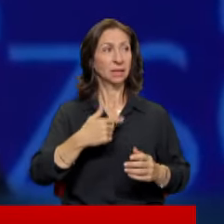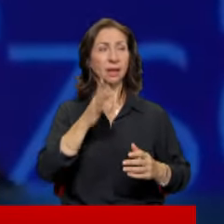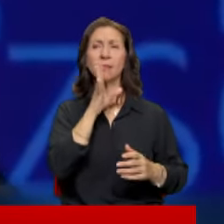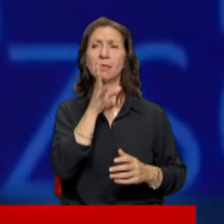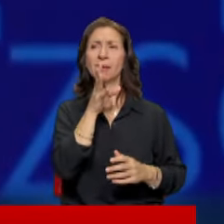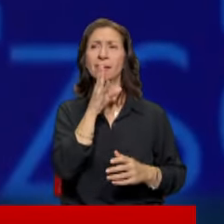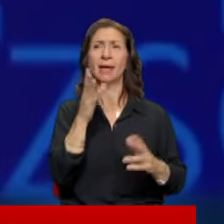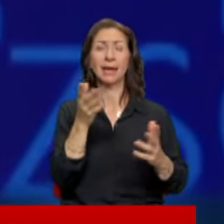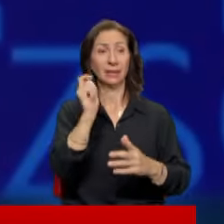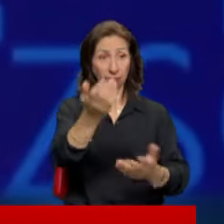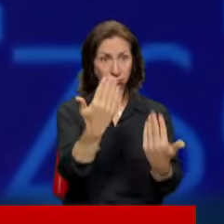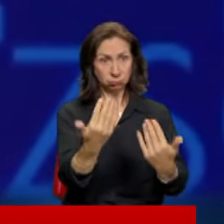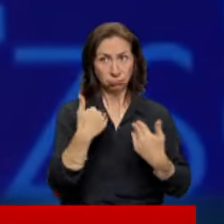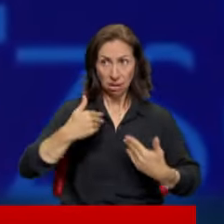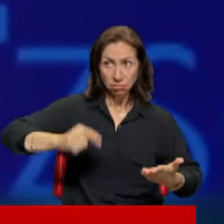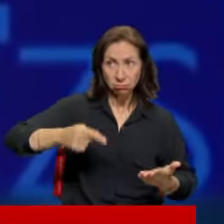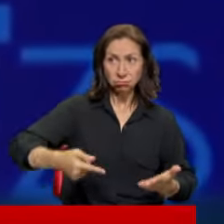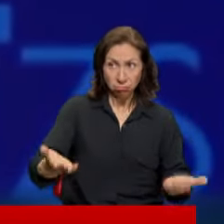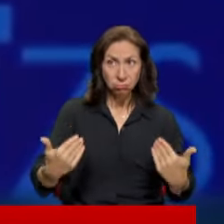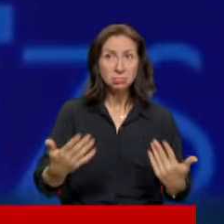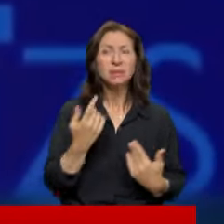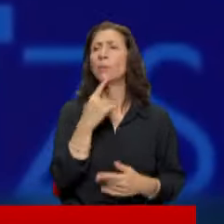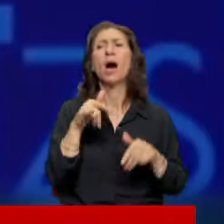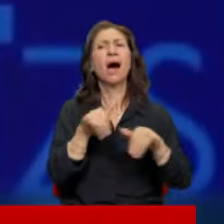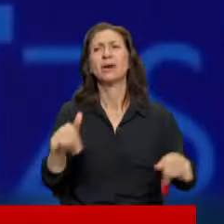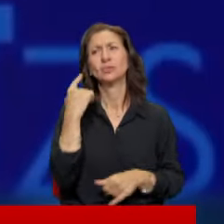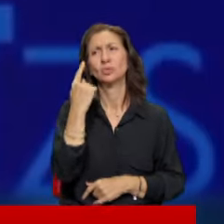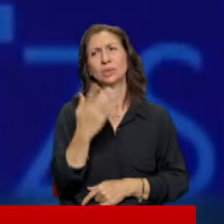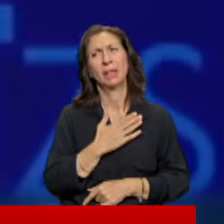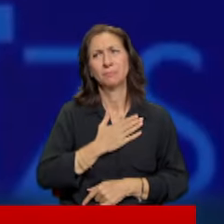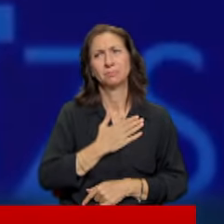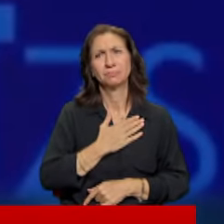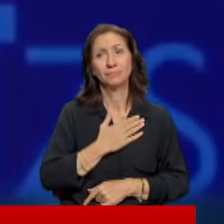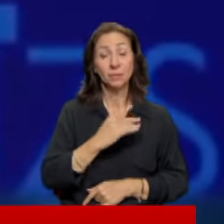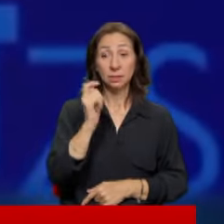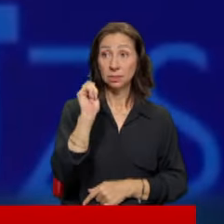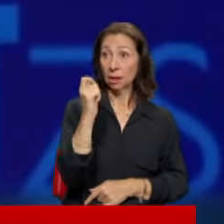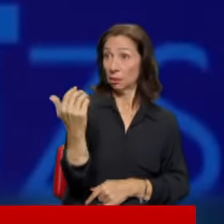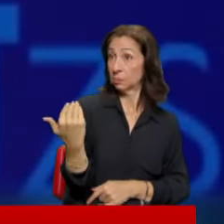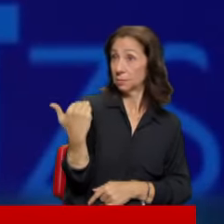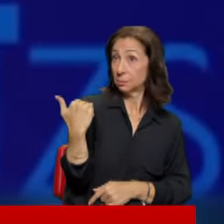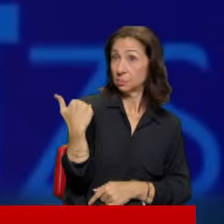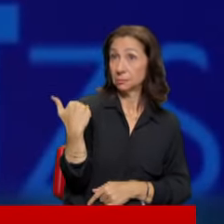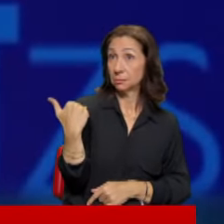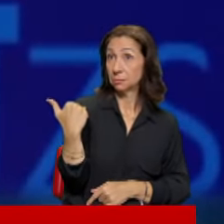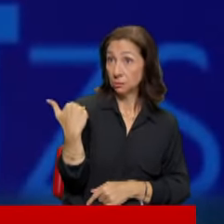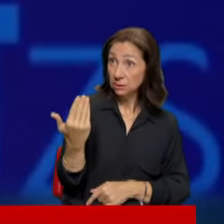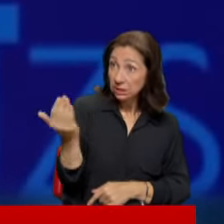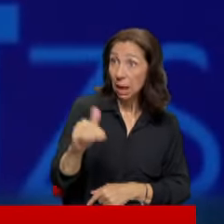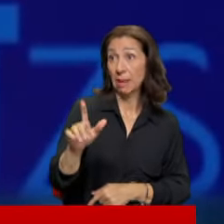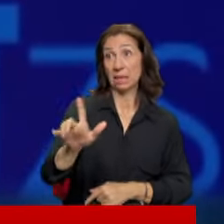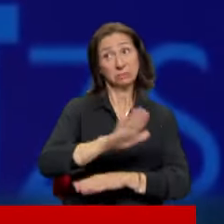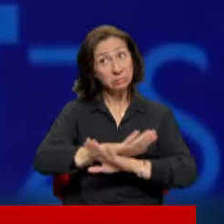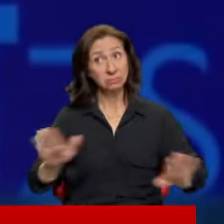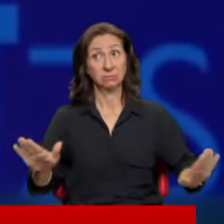olacağım Ey delegeler gelin bana imza verin Demedim bugün de aynı düşüncedeyim delegeler derse ki Ya gelmen